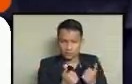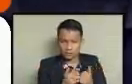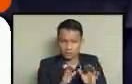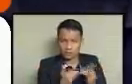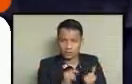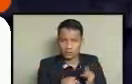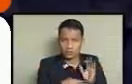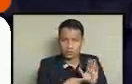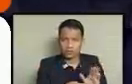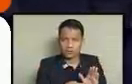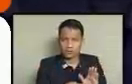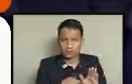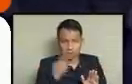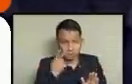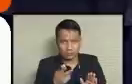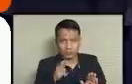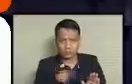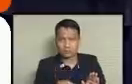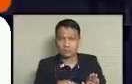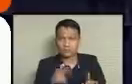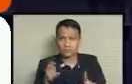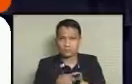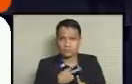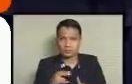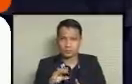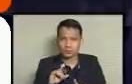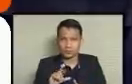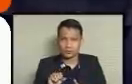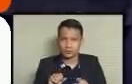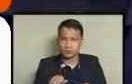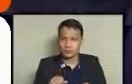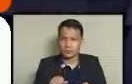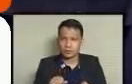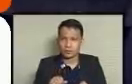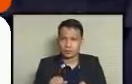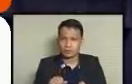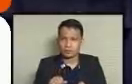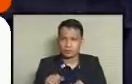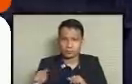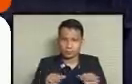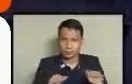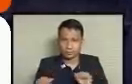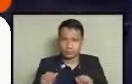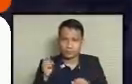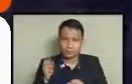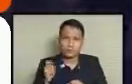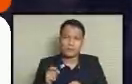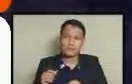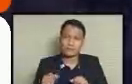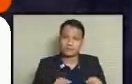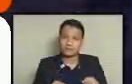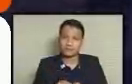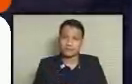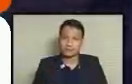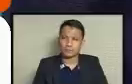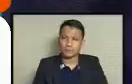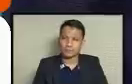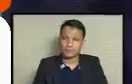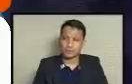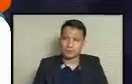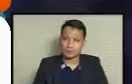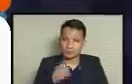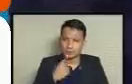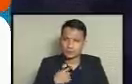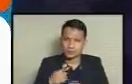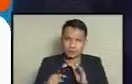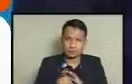then kung may nakikita na po kami rito ng violation, aga na action po gagawin po namin dyan. Pero sir, di ba bawal